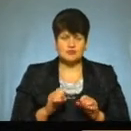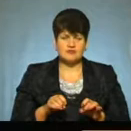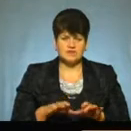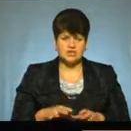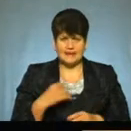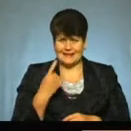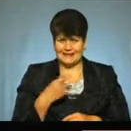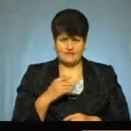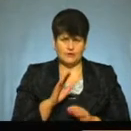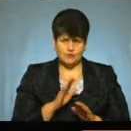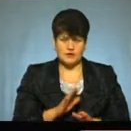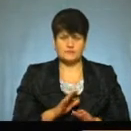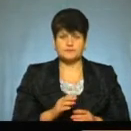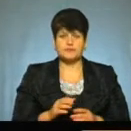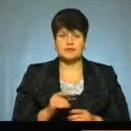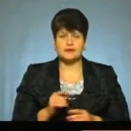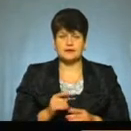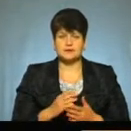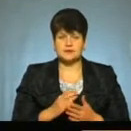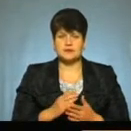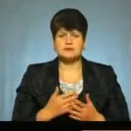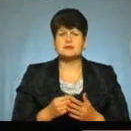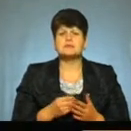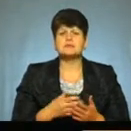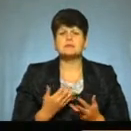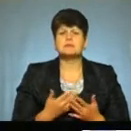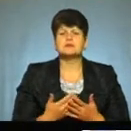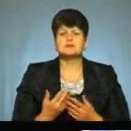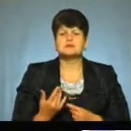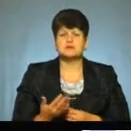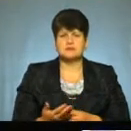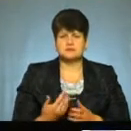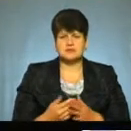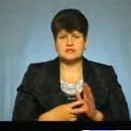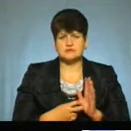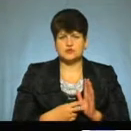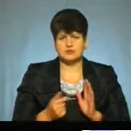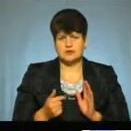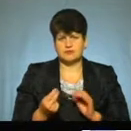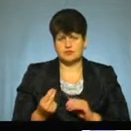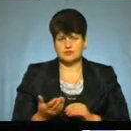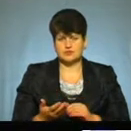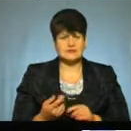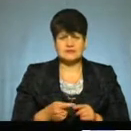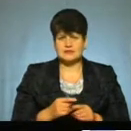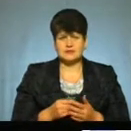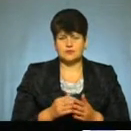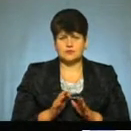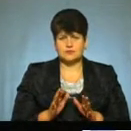Там, в принципі, дії такі. Яка приблизна ціна? Тобто людина може десь в межах 700 гривень. Тобто,